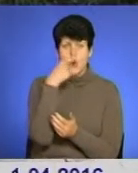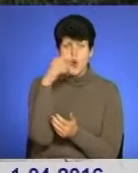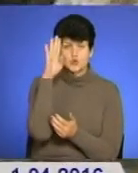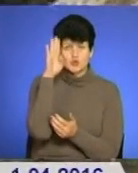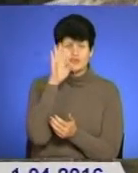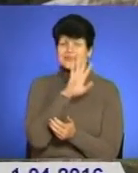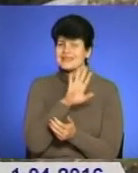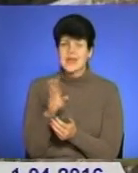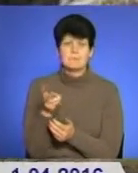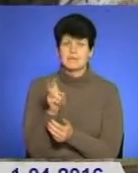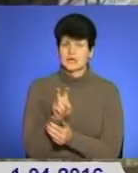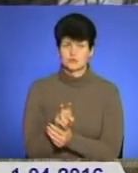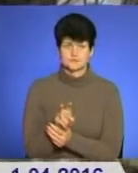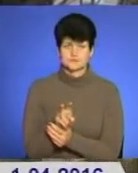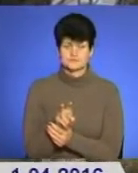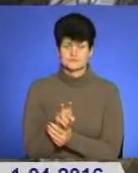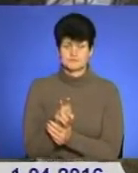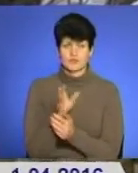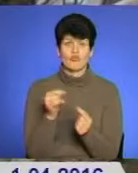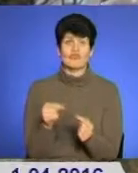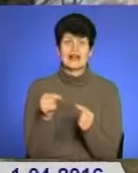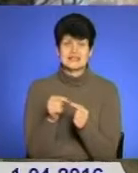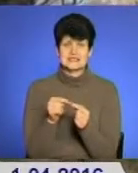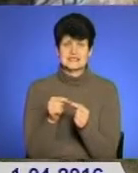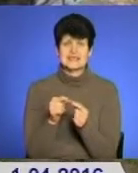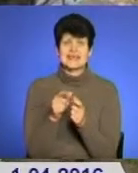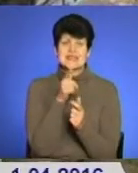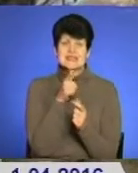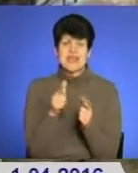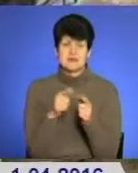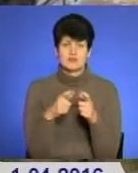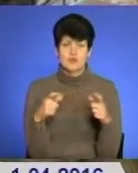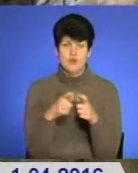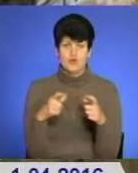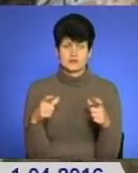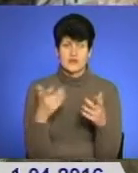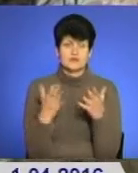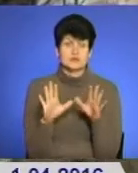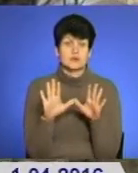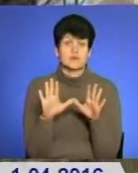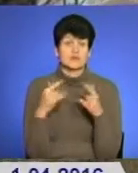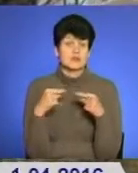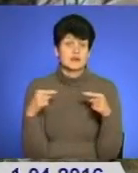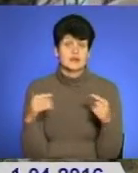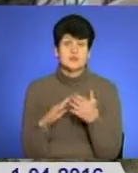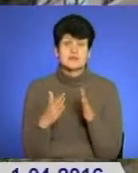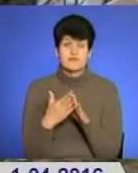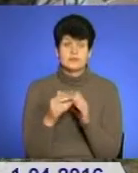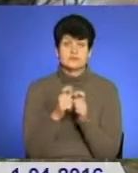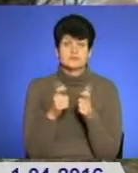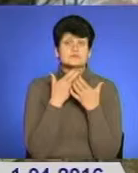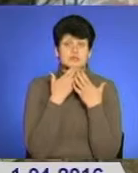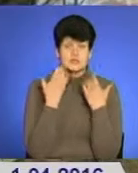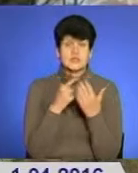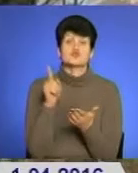будуть прибувати у вказаний термін в повістках, а якщо за будь-яких обставин повістка не надійшла, вони